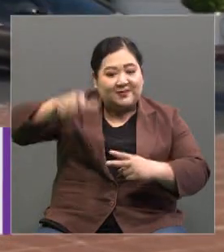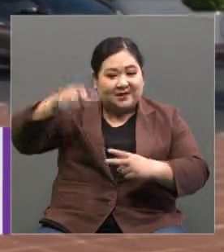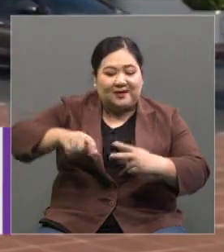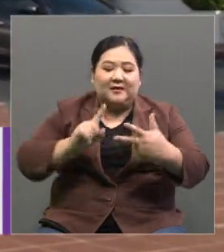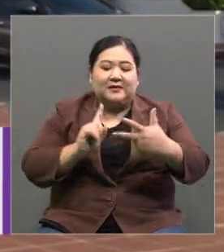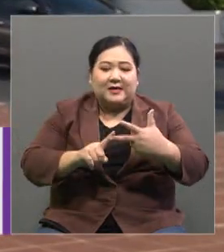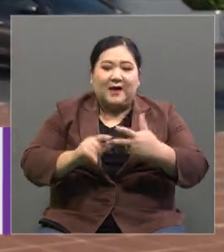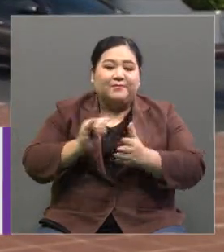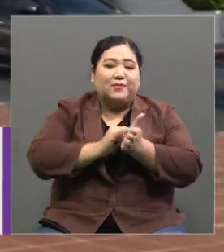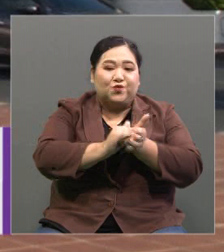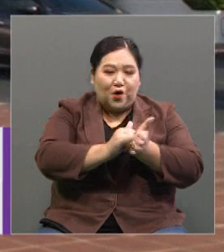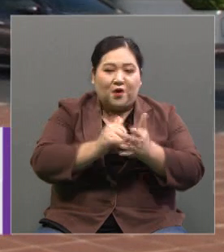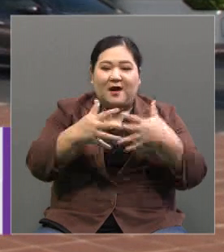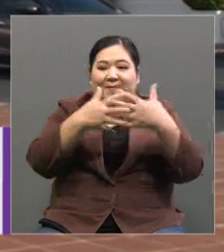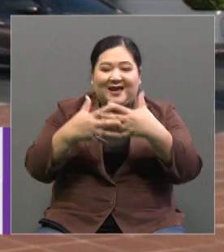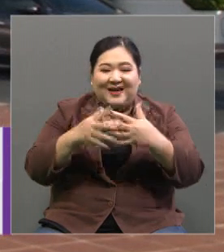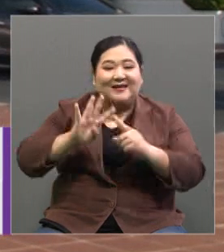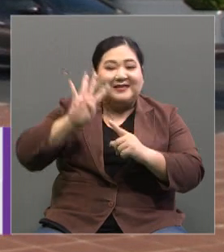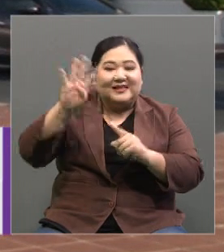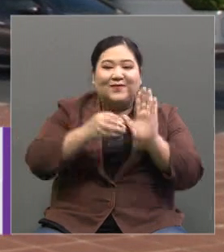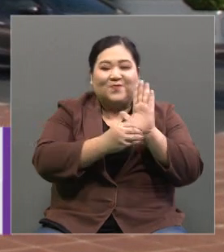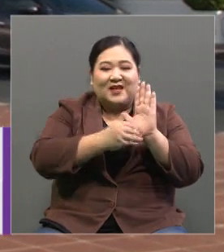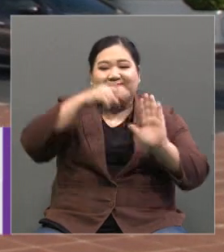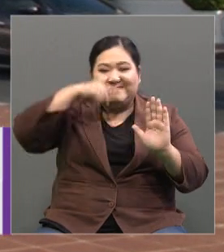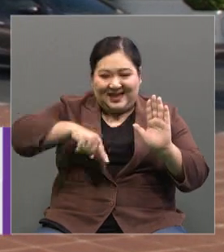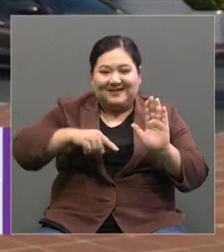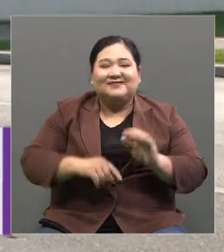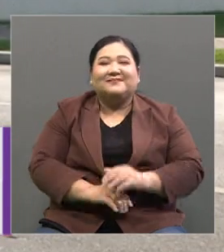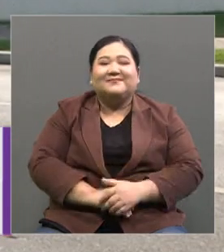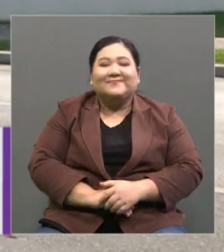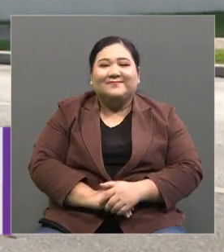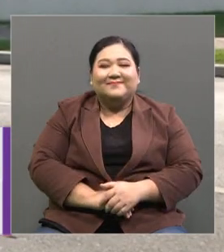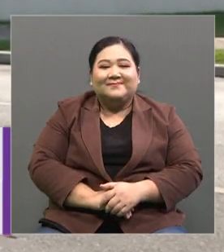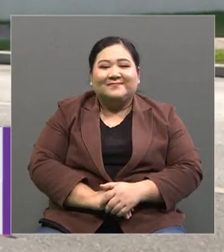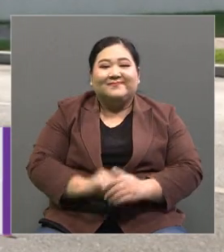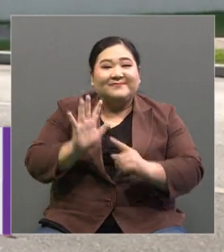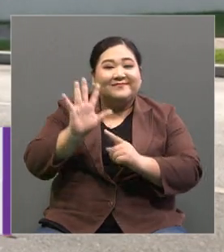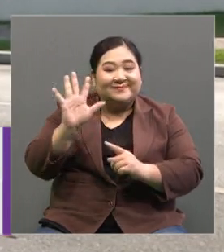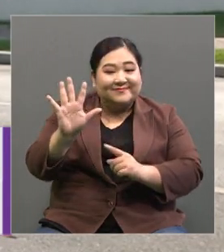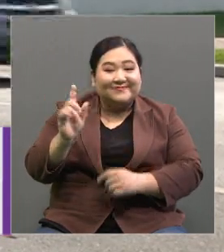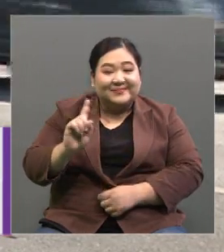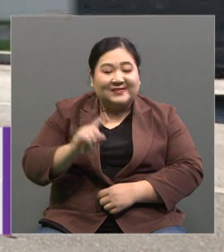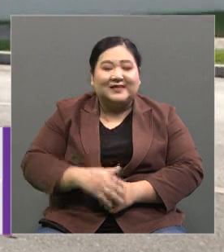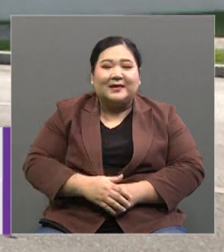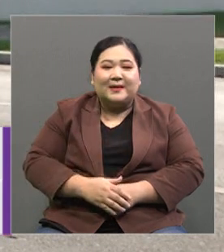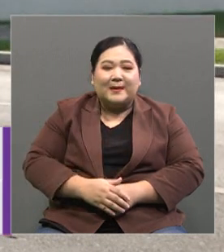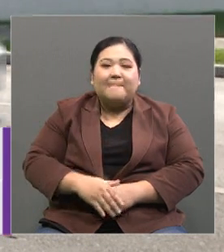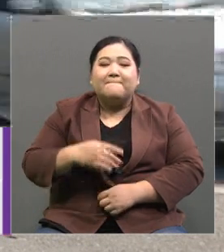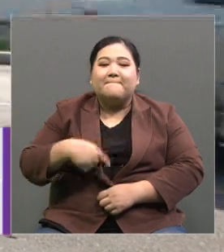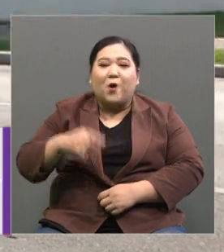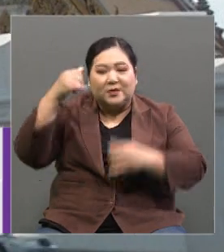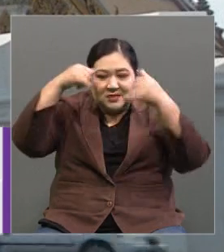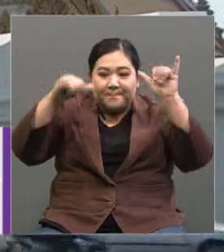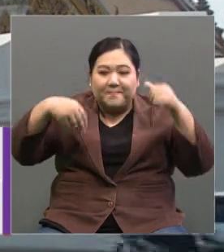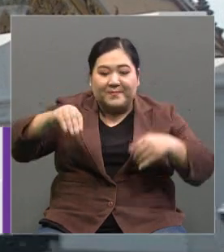นิวยอร์กสหรัฐอเมริกาและอันดับ 4คือกรุงเทพมหานครประเทศไทยอันดับอันดับ 5ครับบาร์เซโลน่าสเปนอันดับ